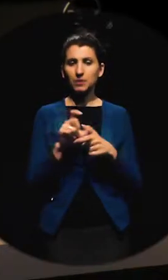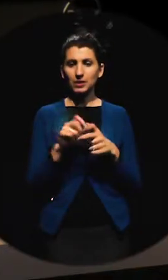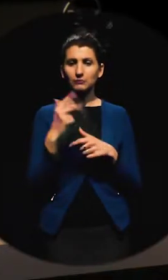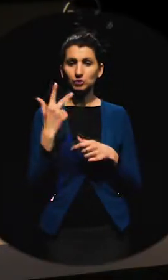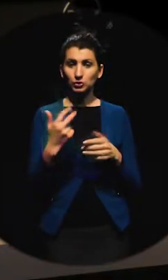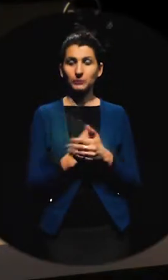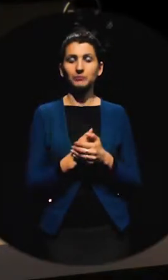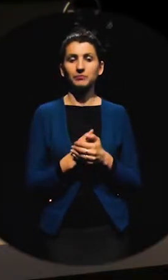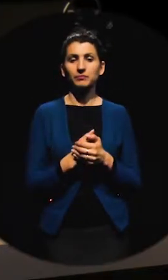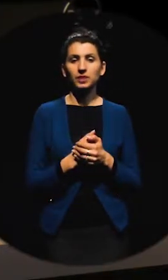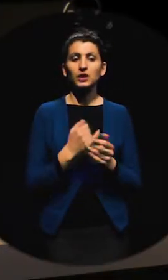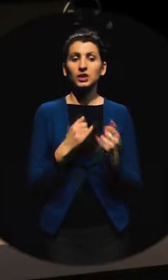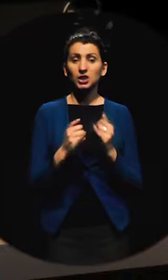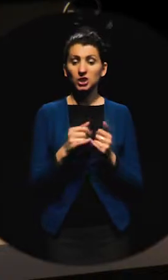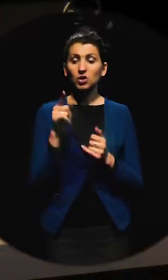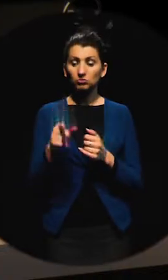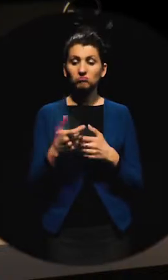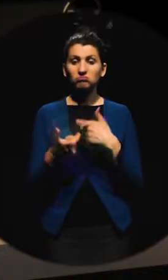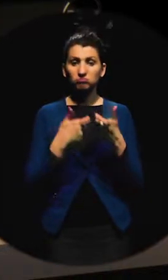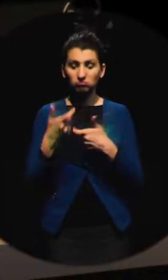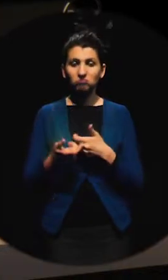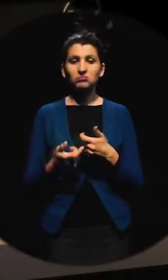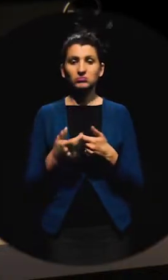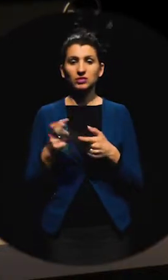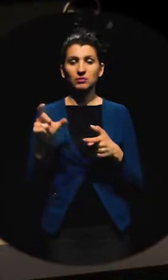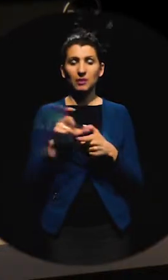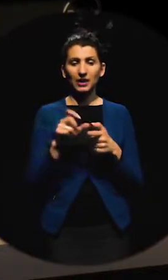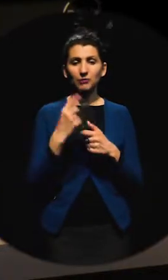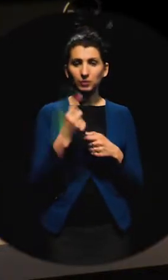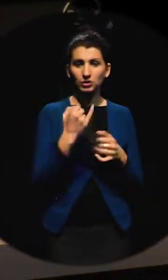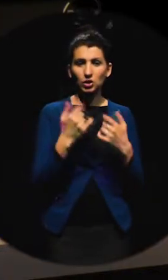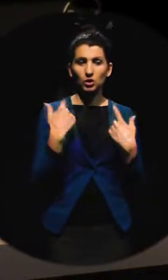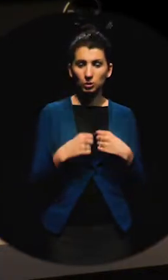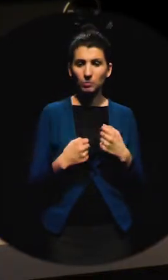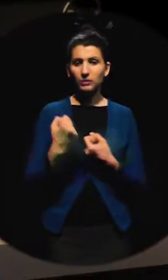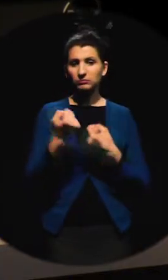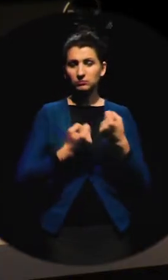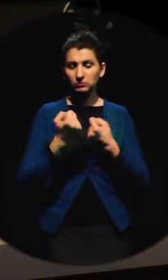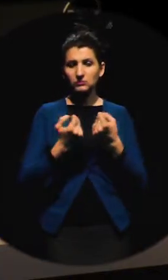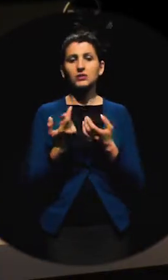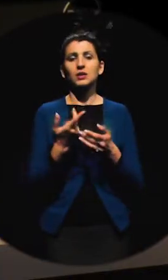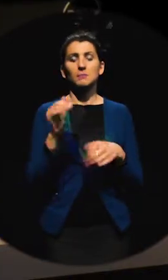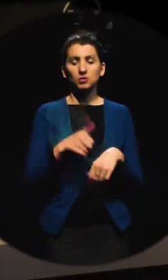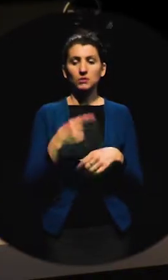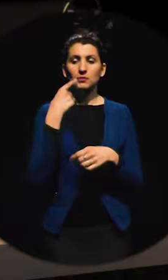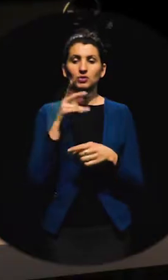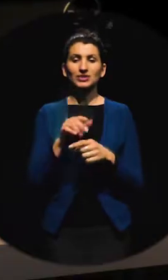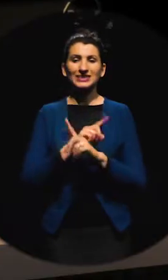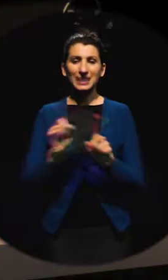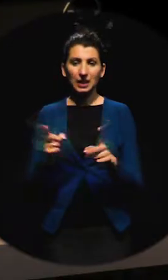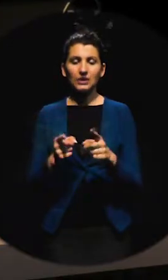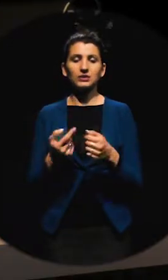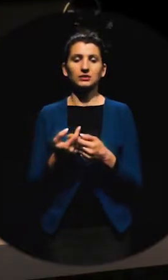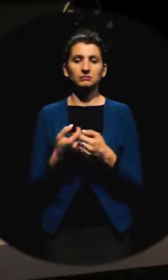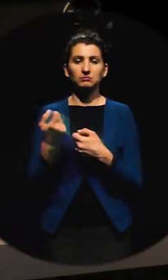3. W razie popełnienia wykroczenia określonego w paragrafie 1 przez osobę prowadzącą pojazd można orzec zakaz prowadzenia